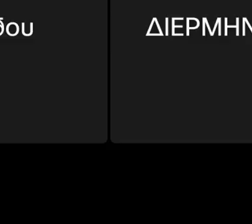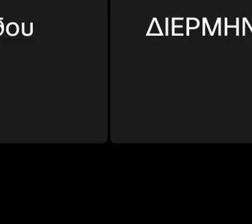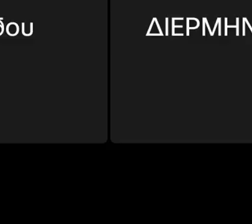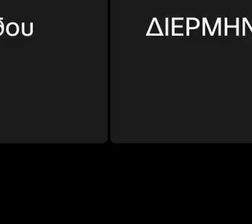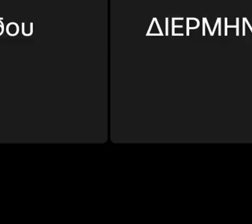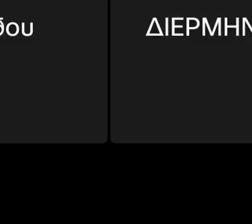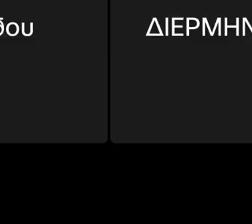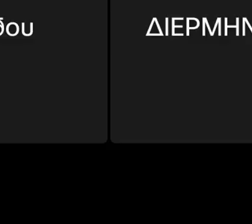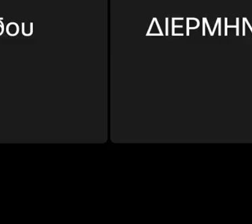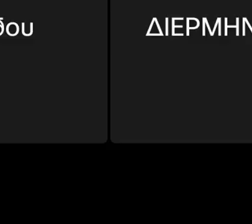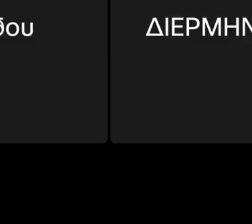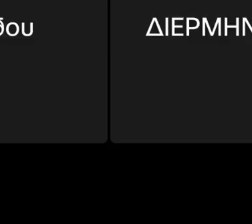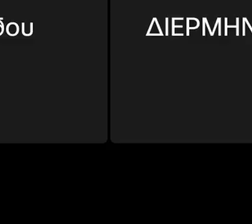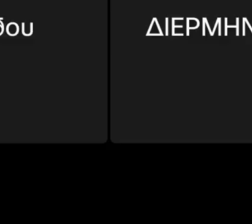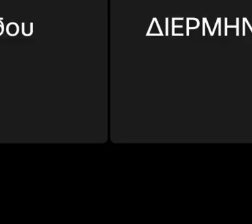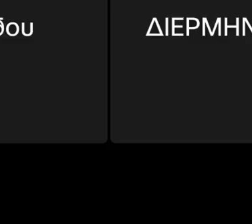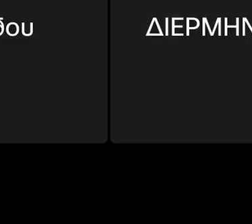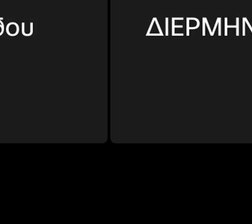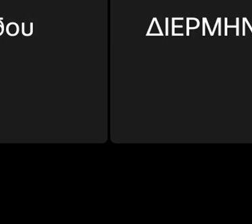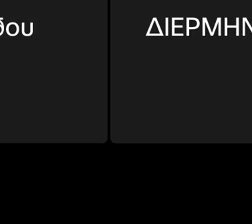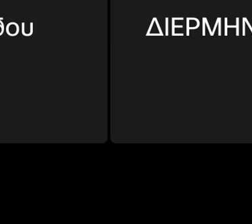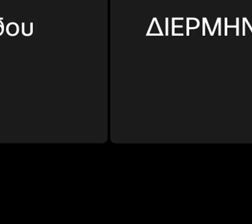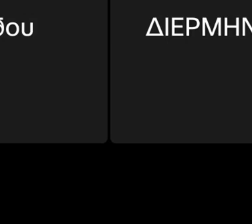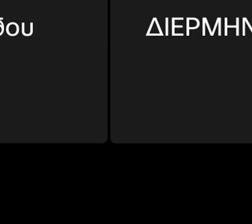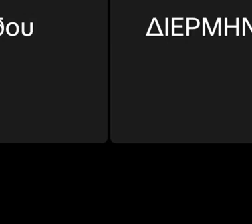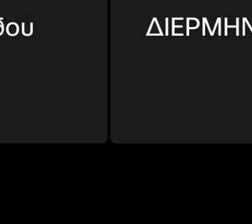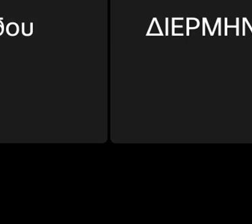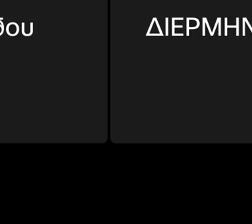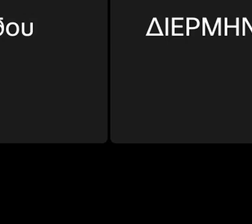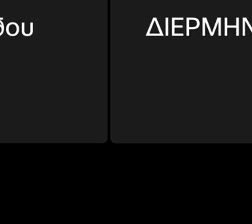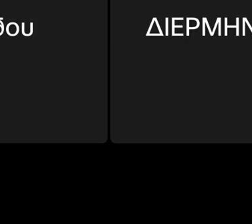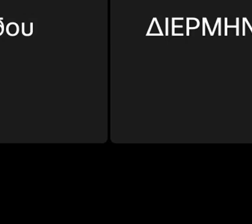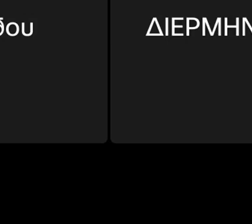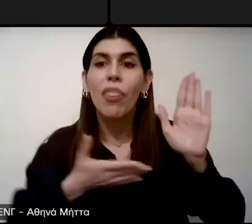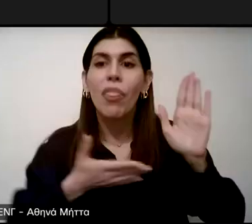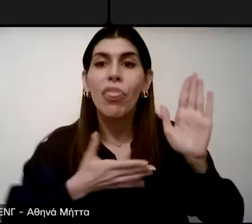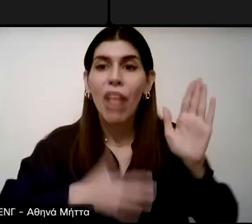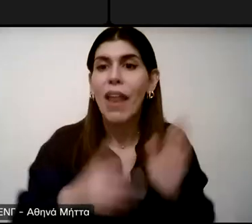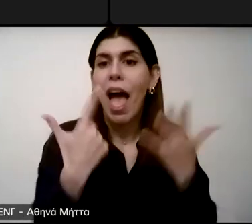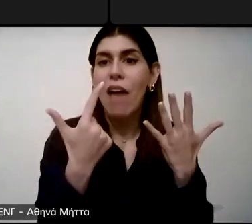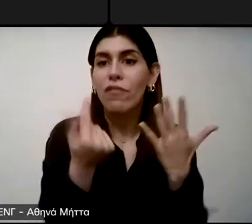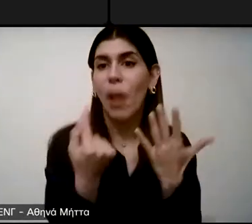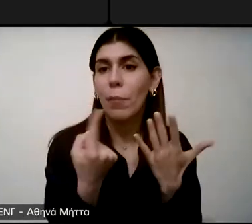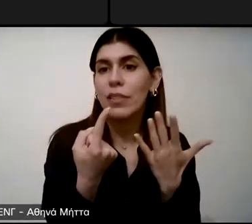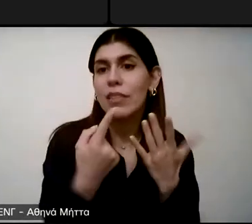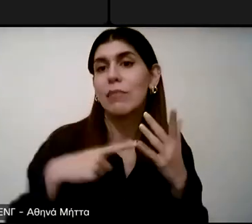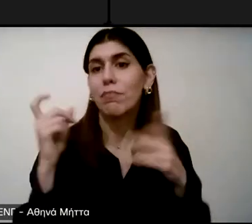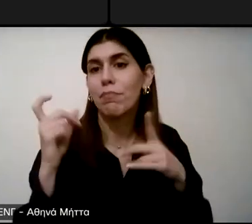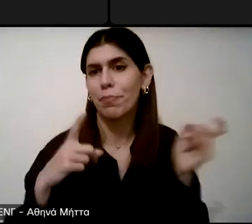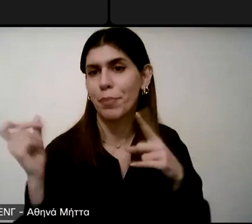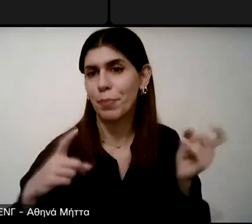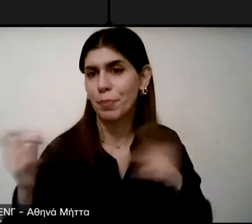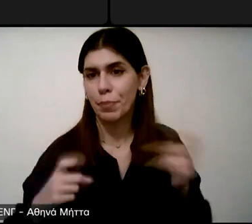Υπάρχουν κάποιοι συνάδελφοι που είχαν δηλώσει ότι 7.30 θα πρέπει να αποχωρήσουν.